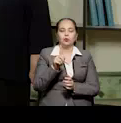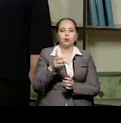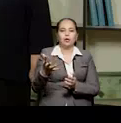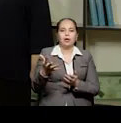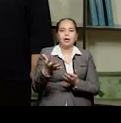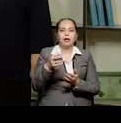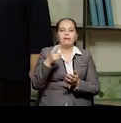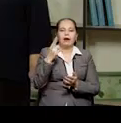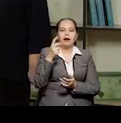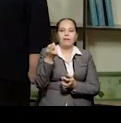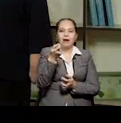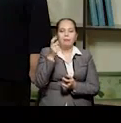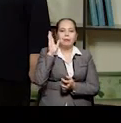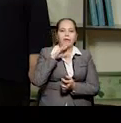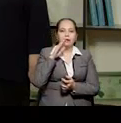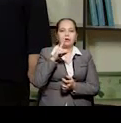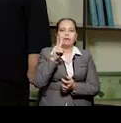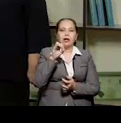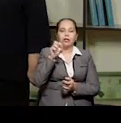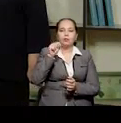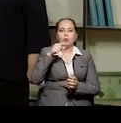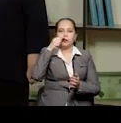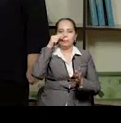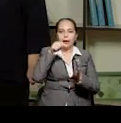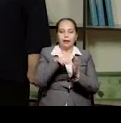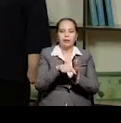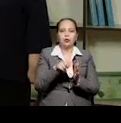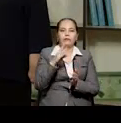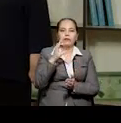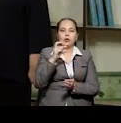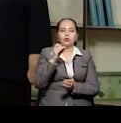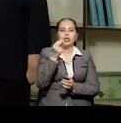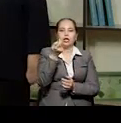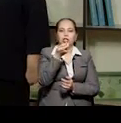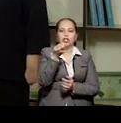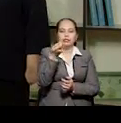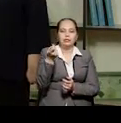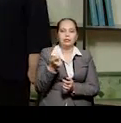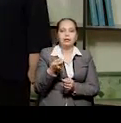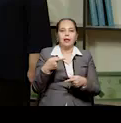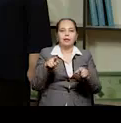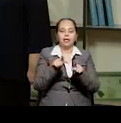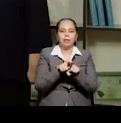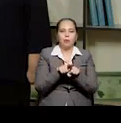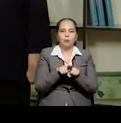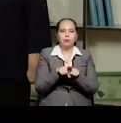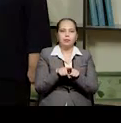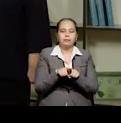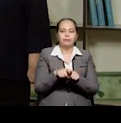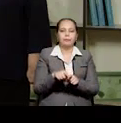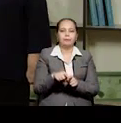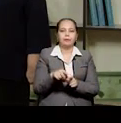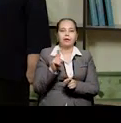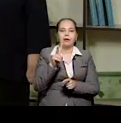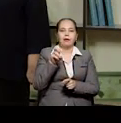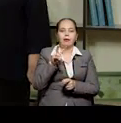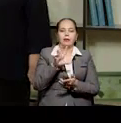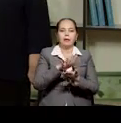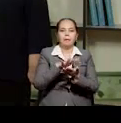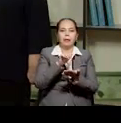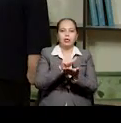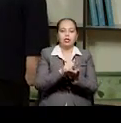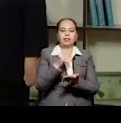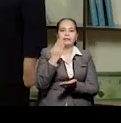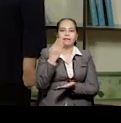каплей воды в клетку может проникнуть вирусная частица. И таким образом клетка